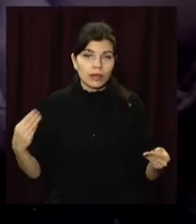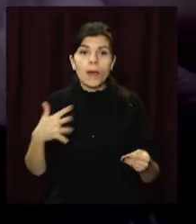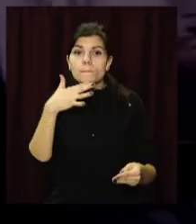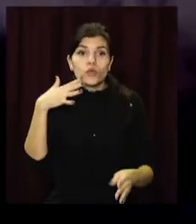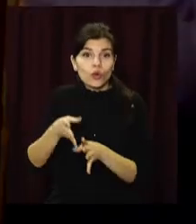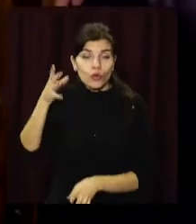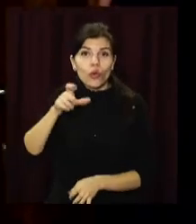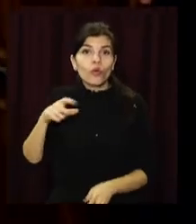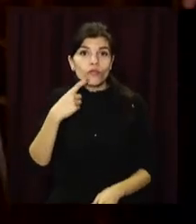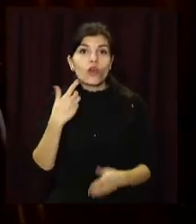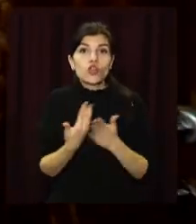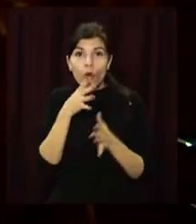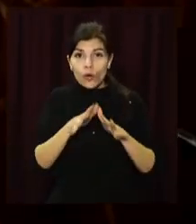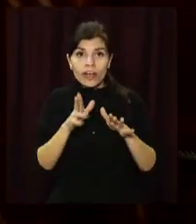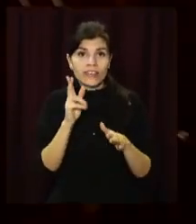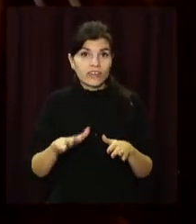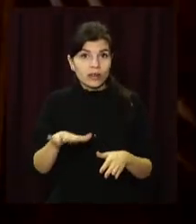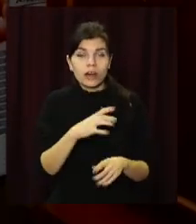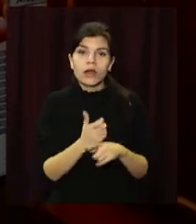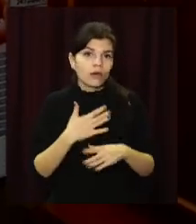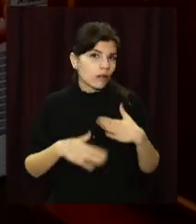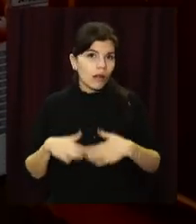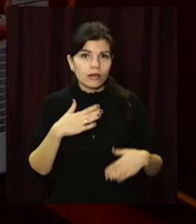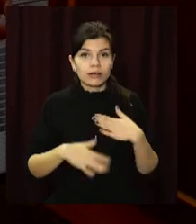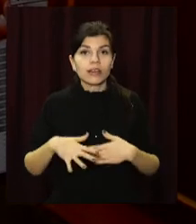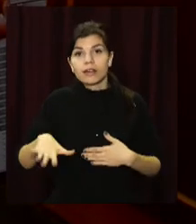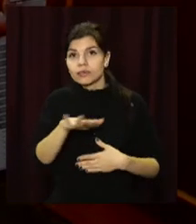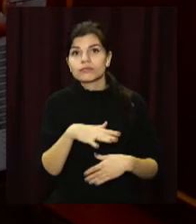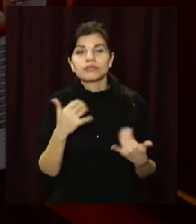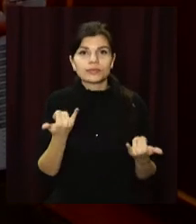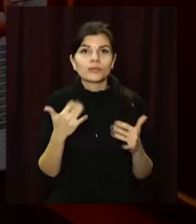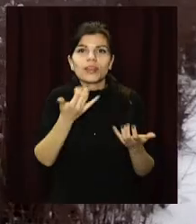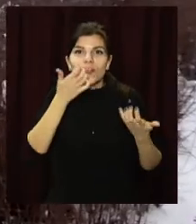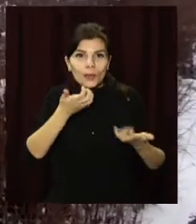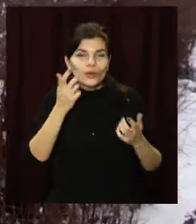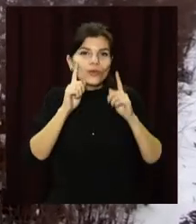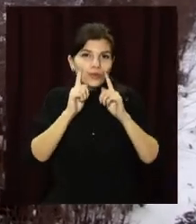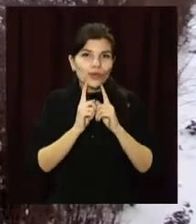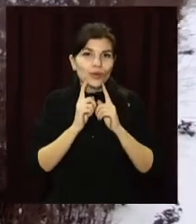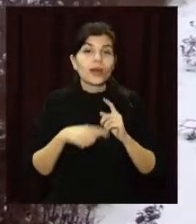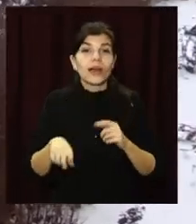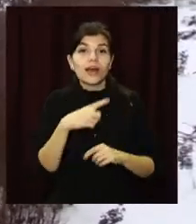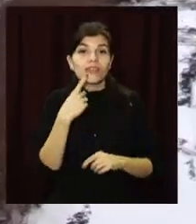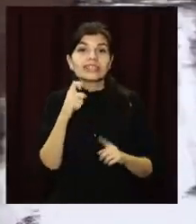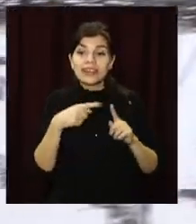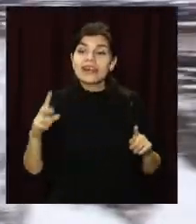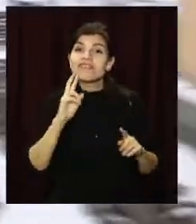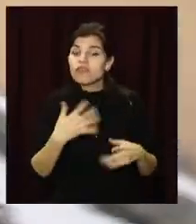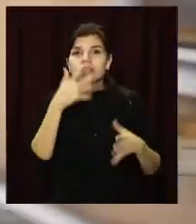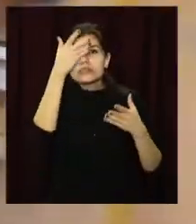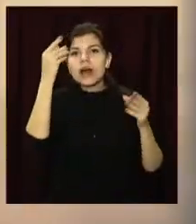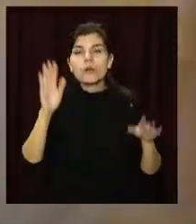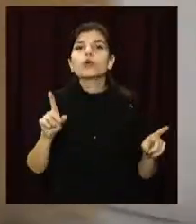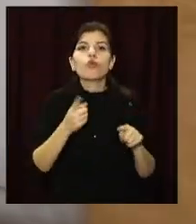багатоповерхівок зізнаються, новому опаленню у квартирах не натішаться. В помешканнях стало значно тепліше і затишніше. Крім того, вони за два роки забули, що